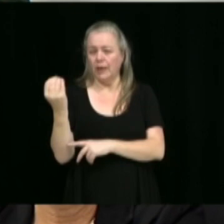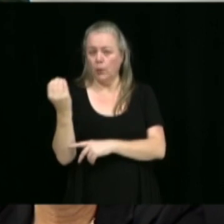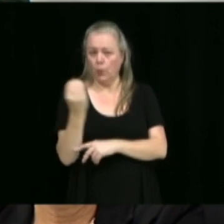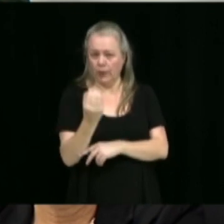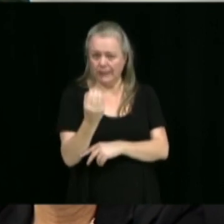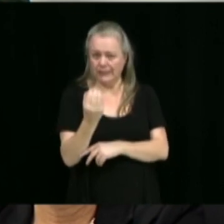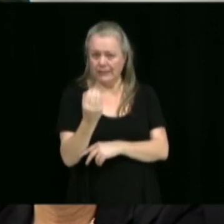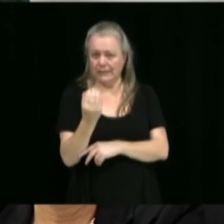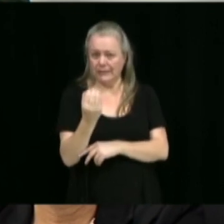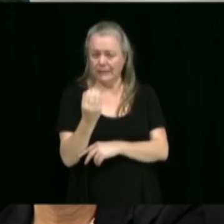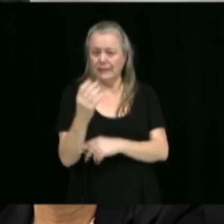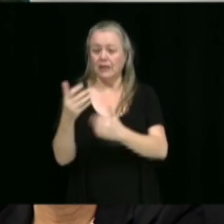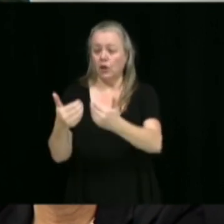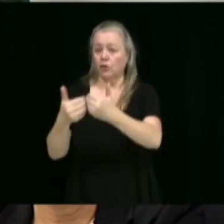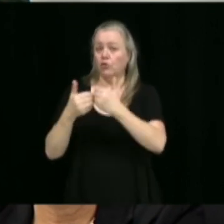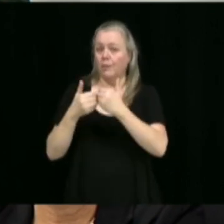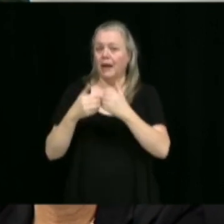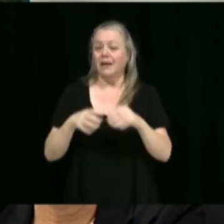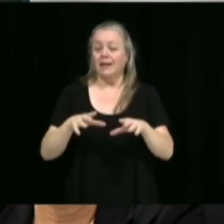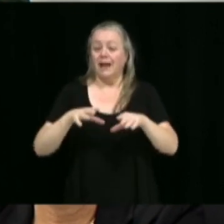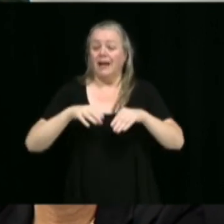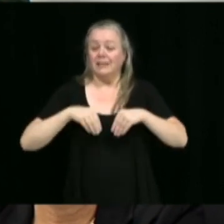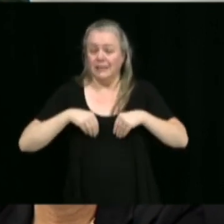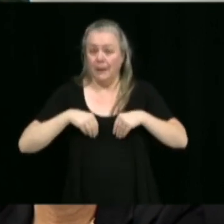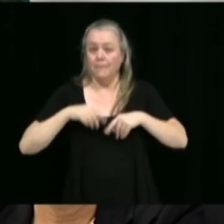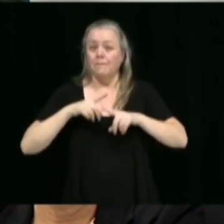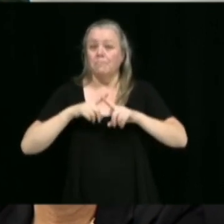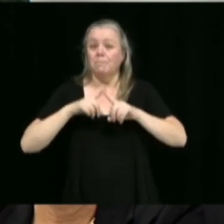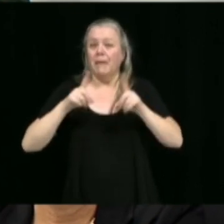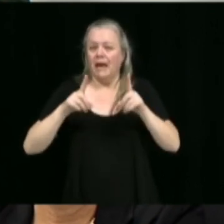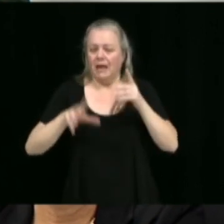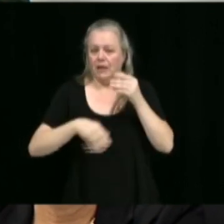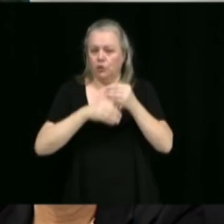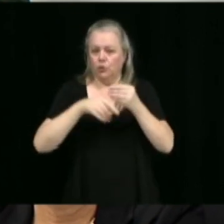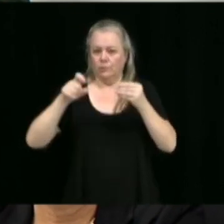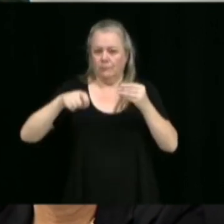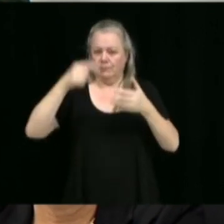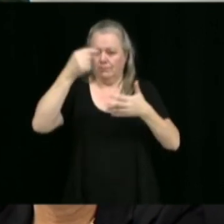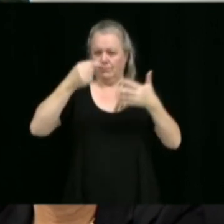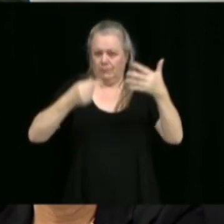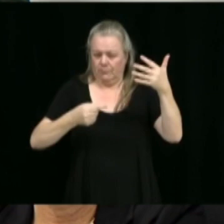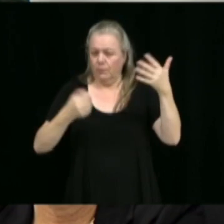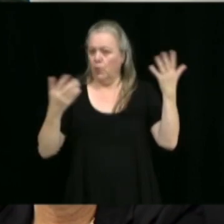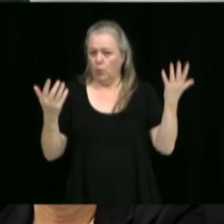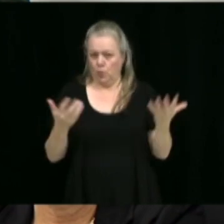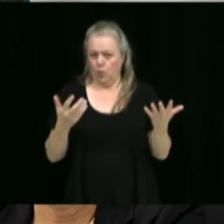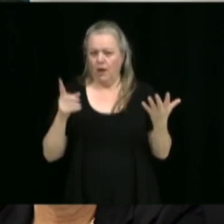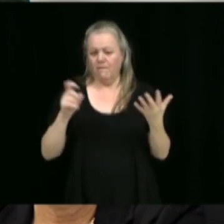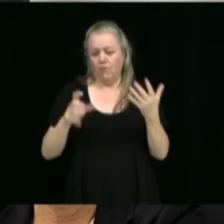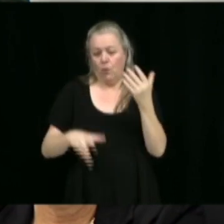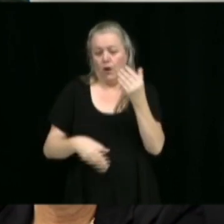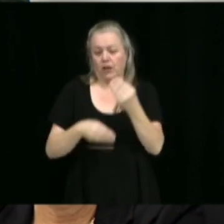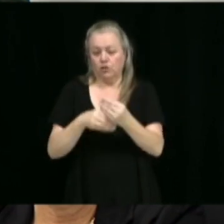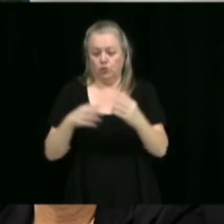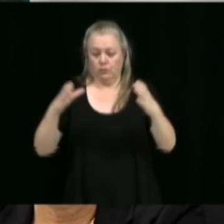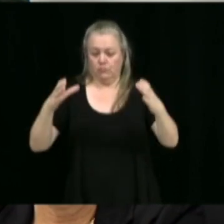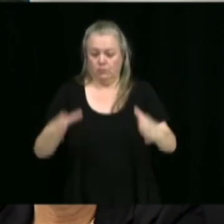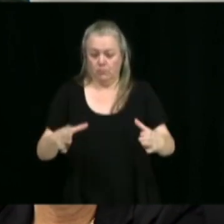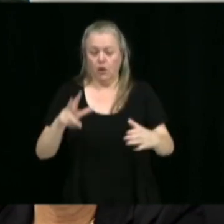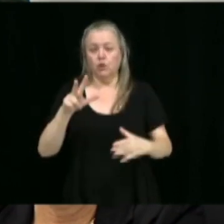il s'agit d'accorder les dérogations mineures conditionnellement à ce qu'un aménagement paysager de 3 mètres carrés au pied de